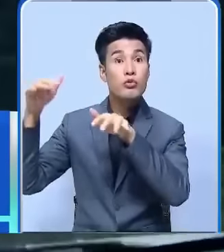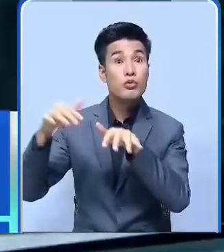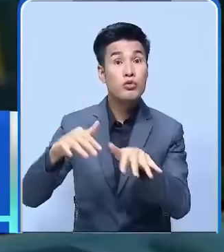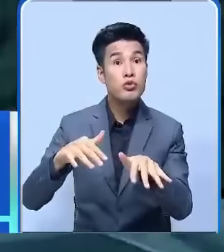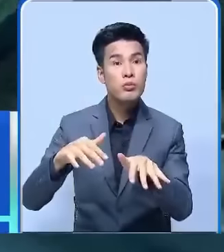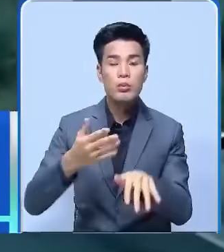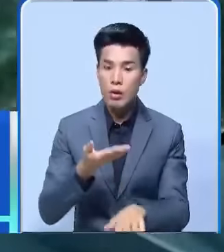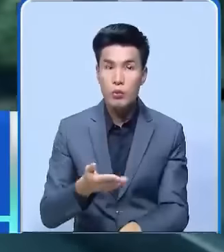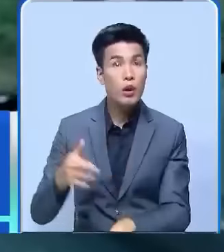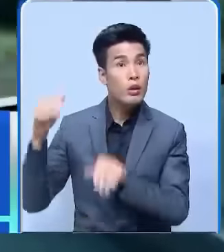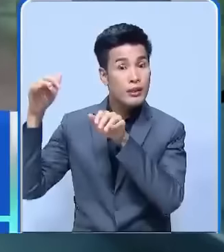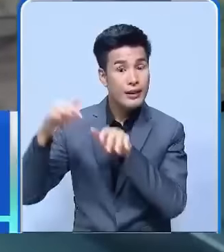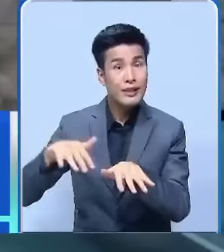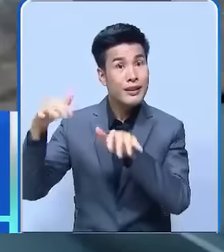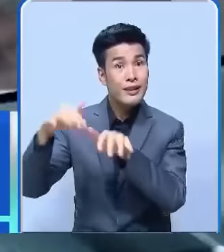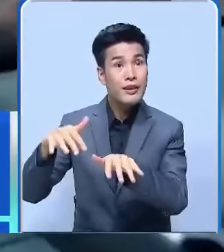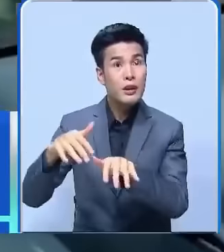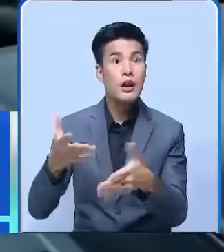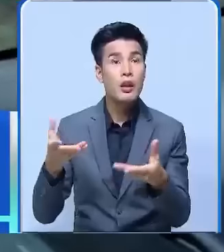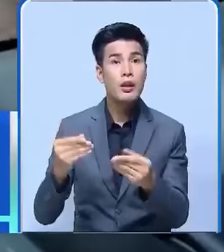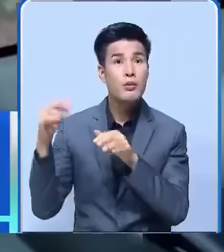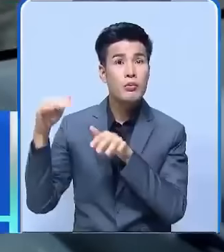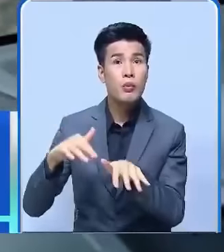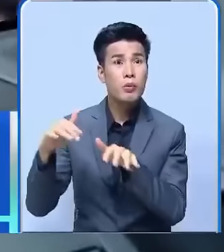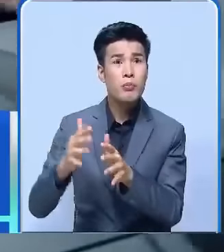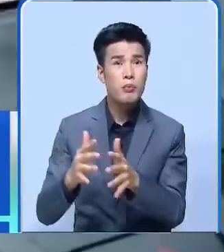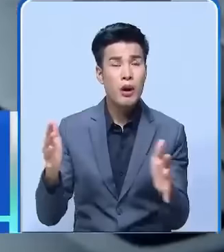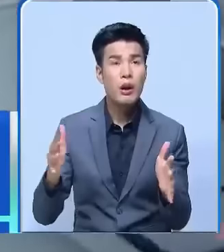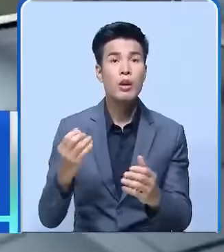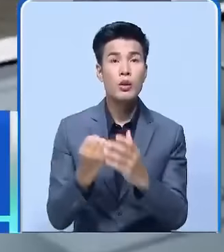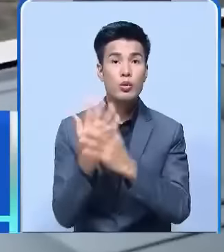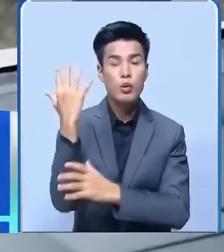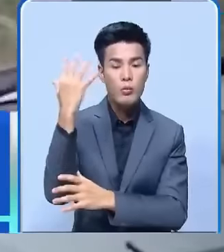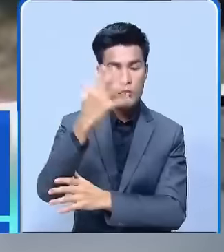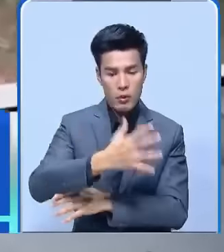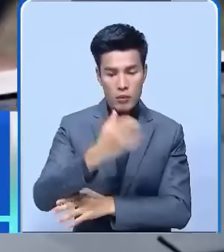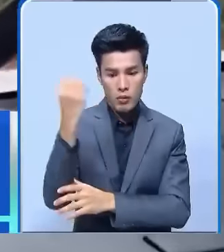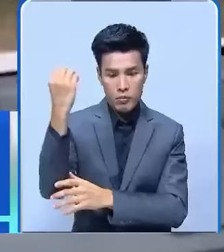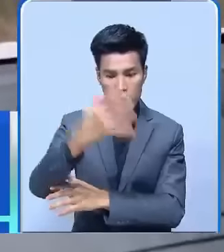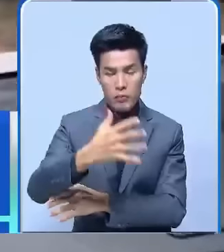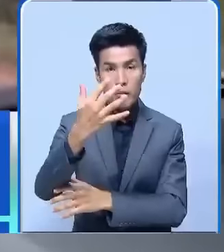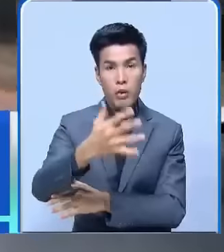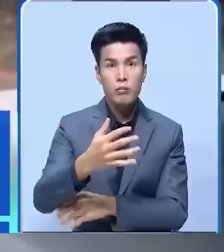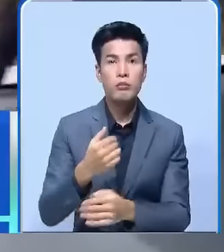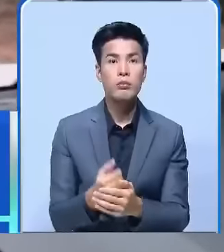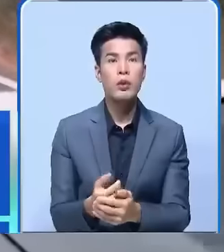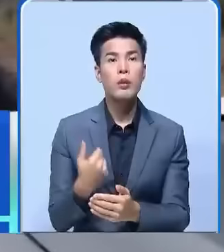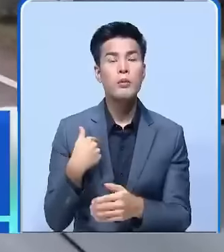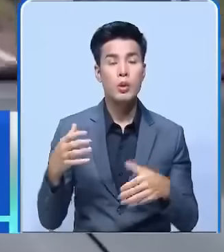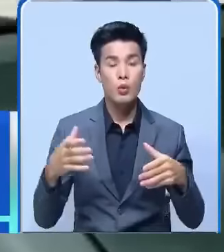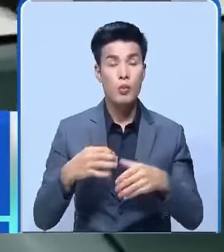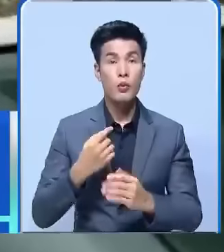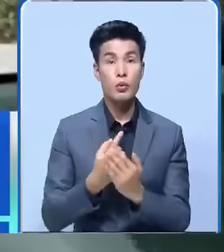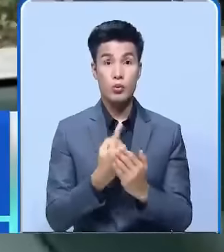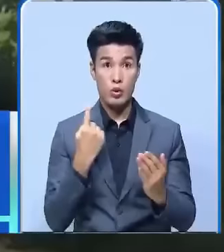มาถึงปากทางเข้าหมู่บ้านดินไหลทับเส้นทางแล้วก็มีต้นไม้ทับเป็นระยะครับเรามาเจอกับกลุ่มน้องๆตัวแทนของชาวบ้